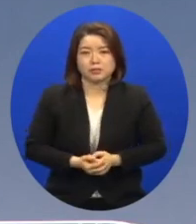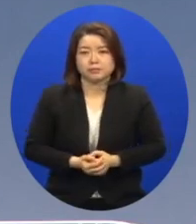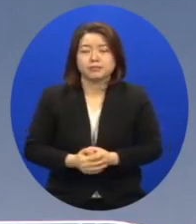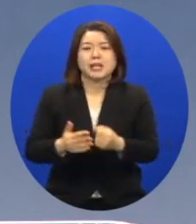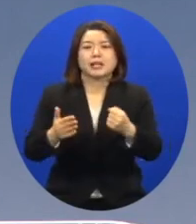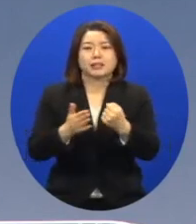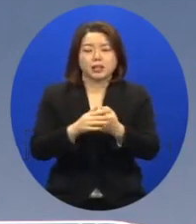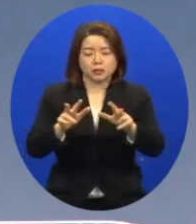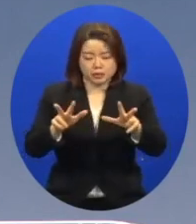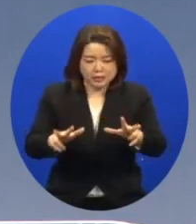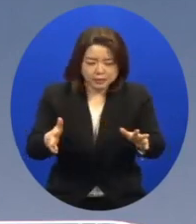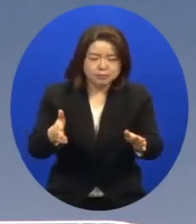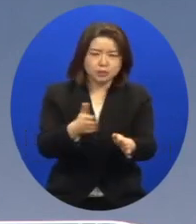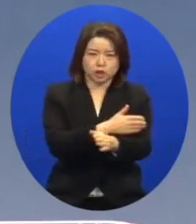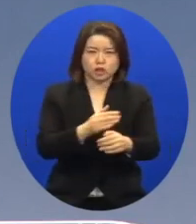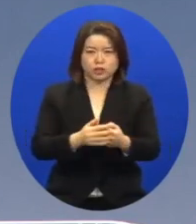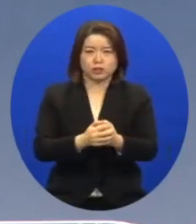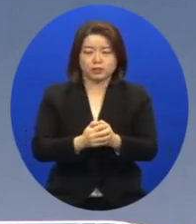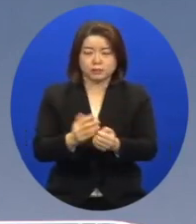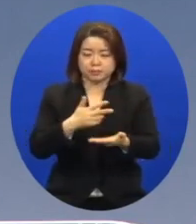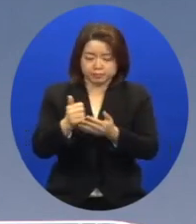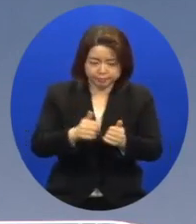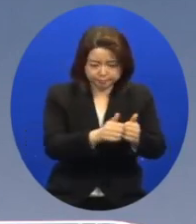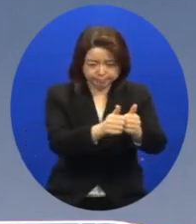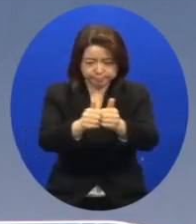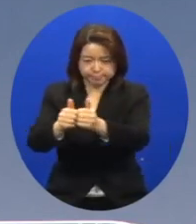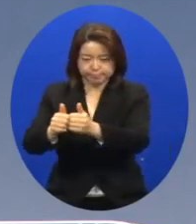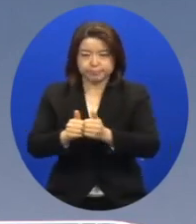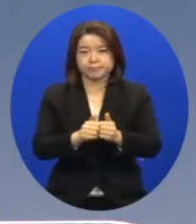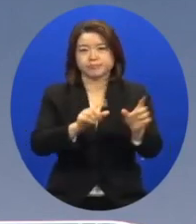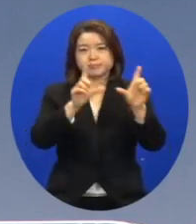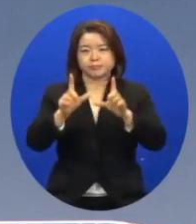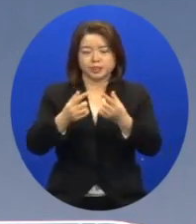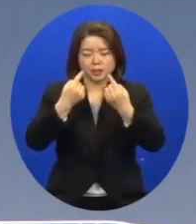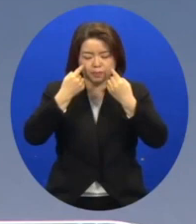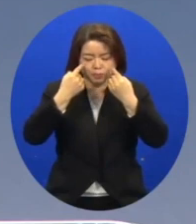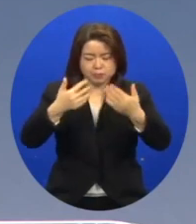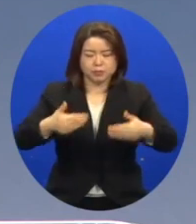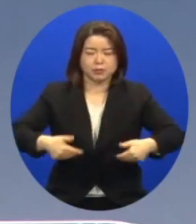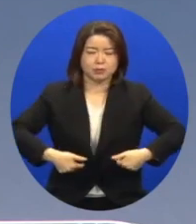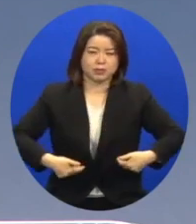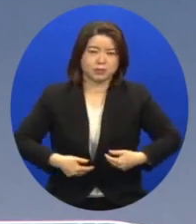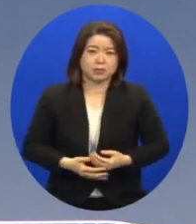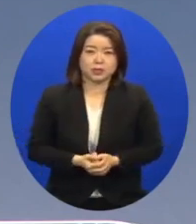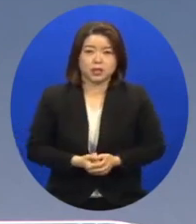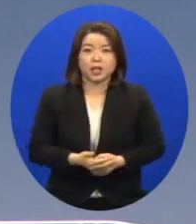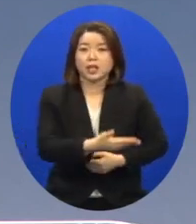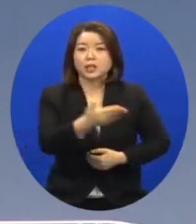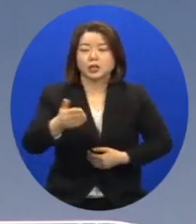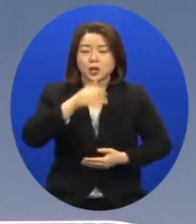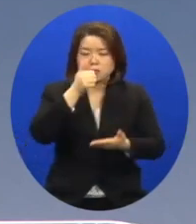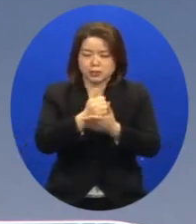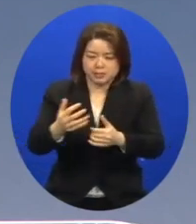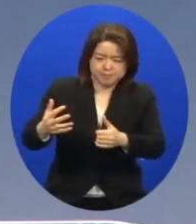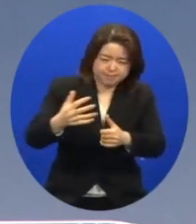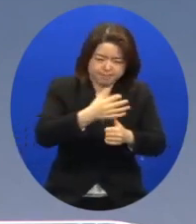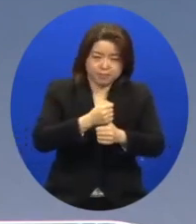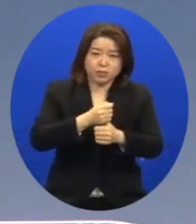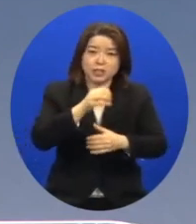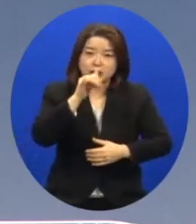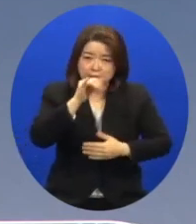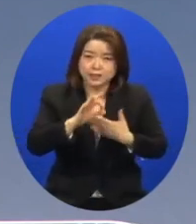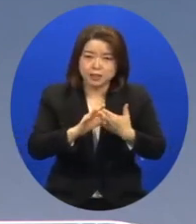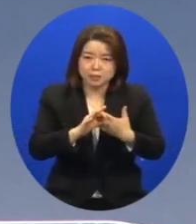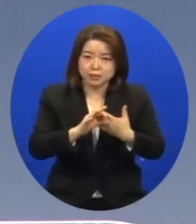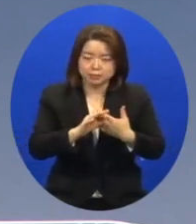지금부터 주님과 동행하는 삶에 분명 해야 한대 4 여러분을 죄로 묶고 있는 것이 있습니까